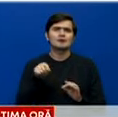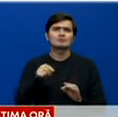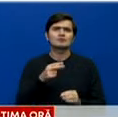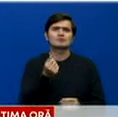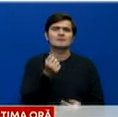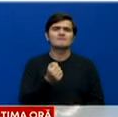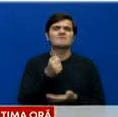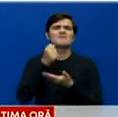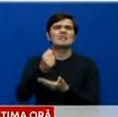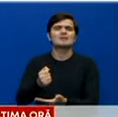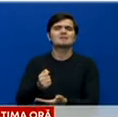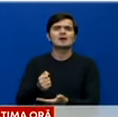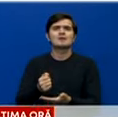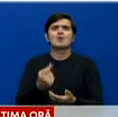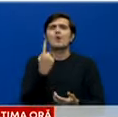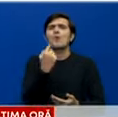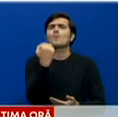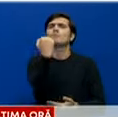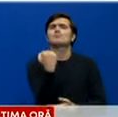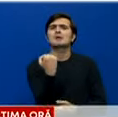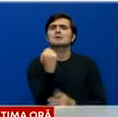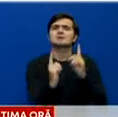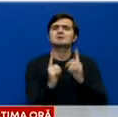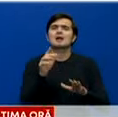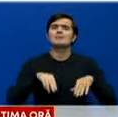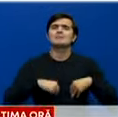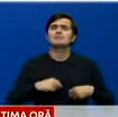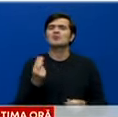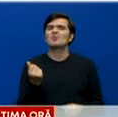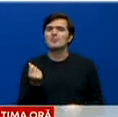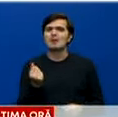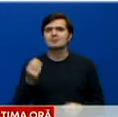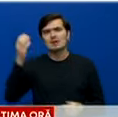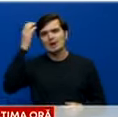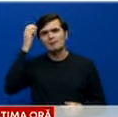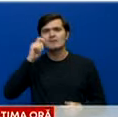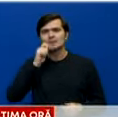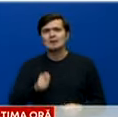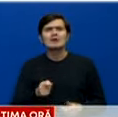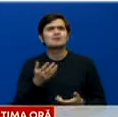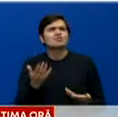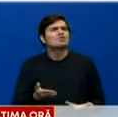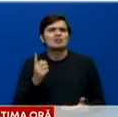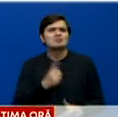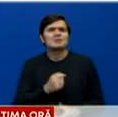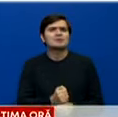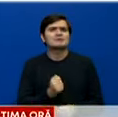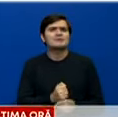finanțare? Ce trebuie să îndeplinească o fundație care primește astfel de bani de la guvernul maghiar?